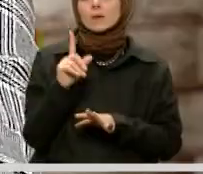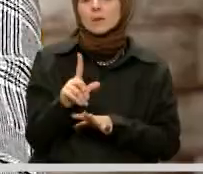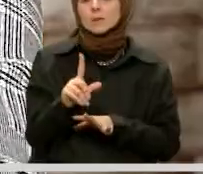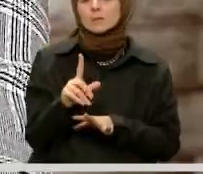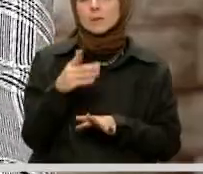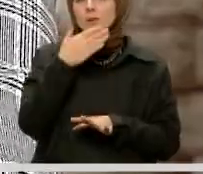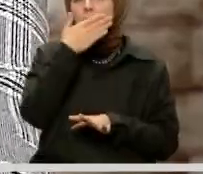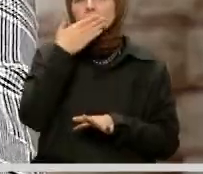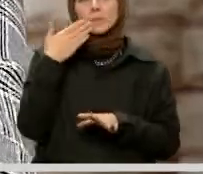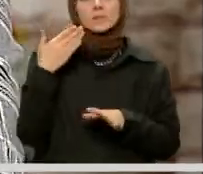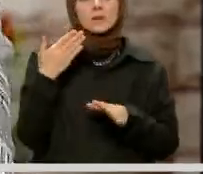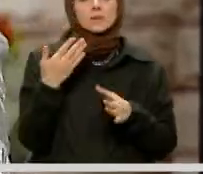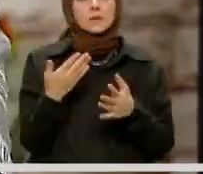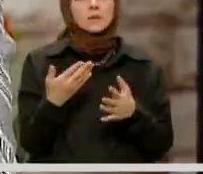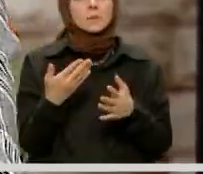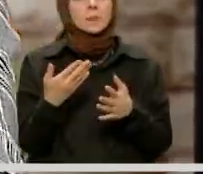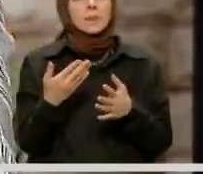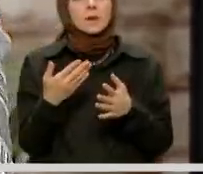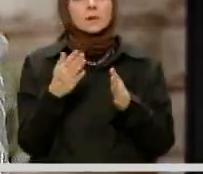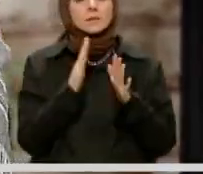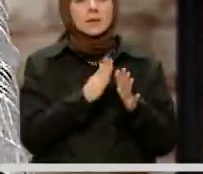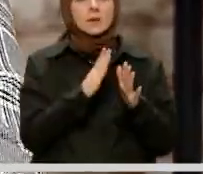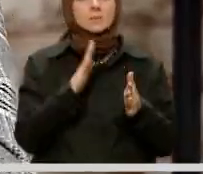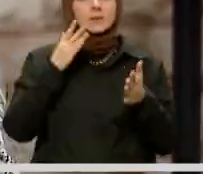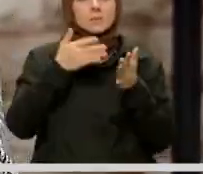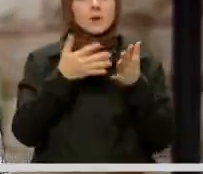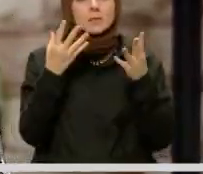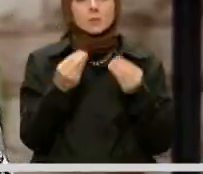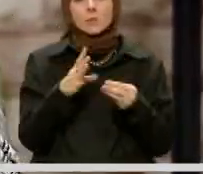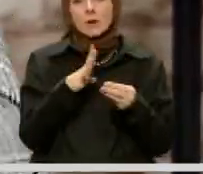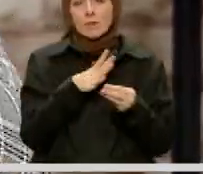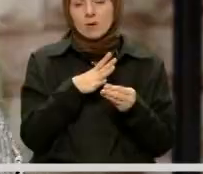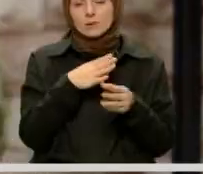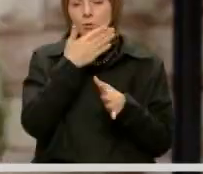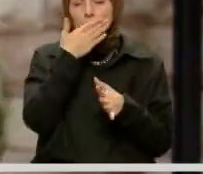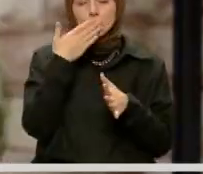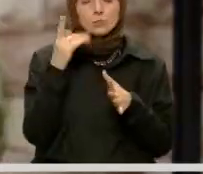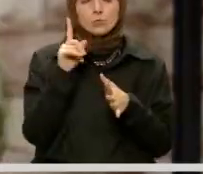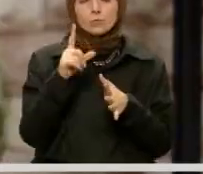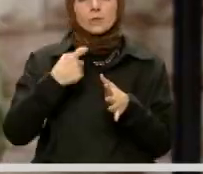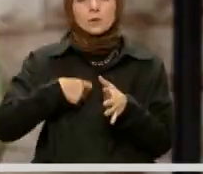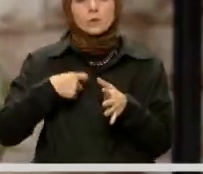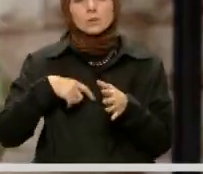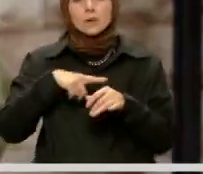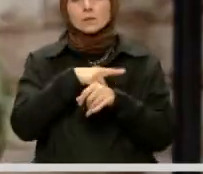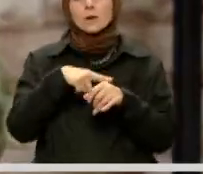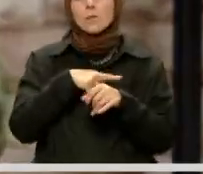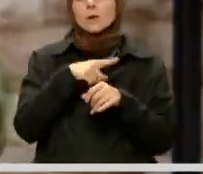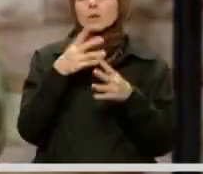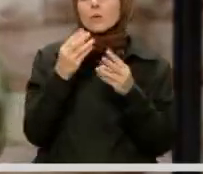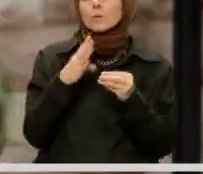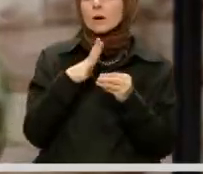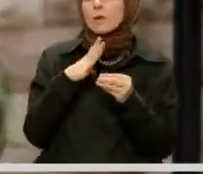ibadet halindeyiz dedik. Yine hep buraya geleceğim. Orucuz. Bir özel zaman dilimindeyiz ve